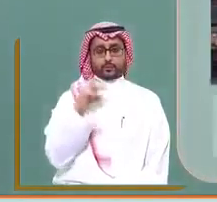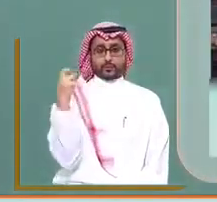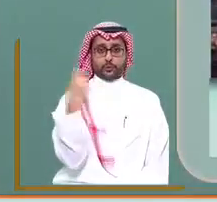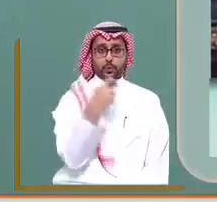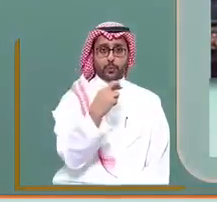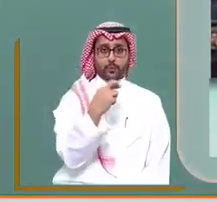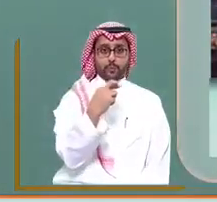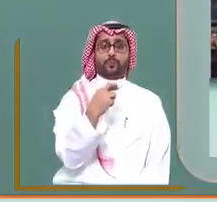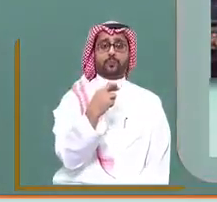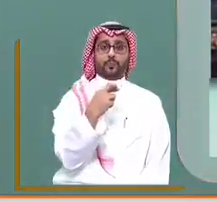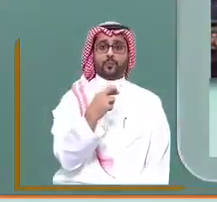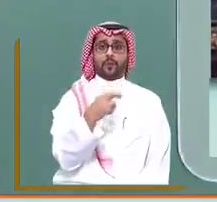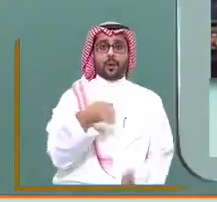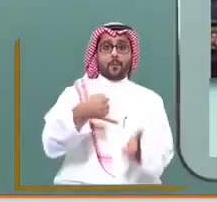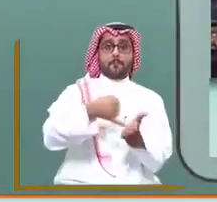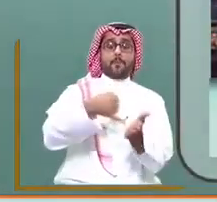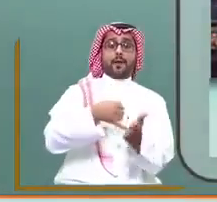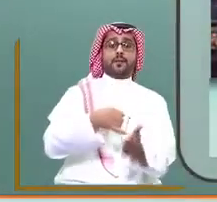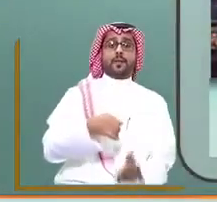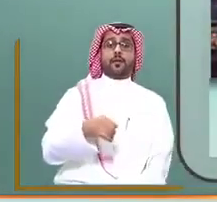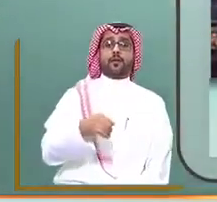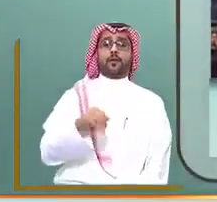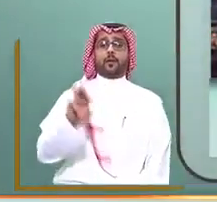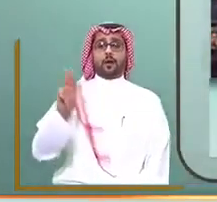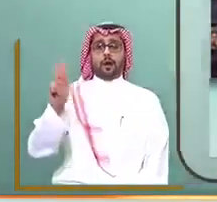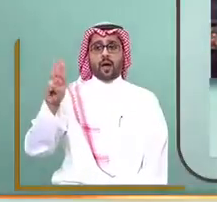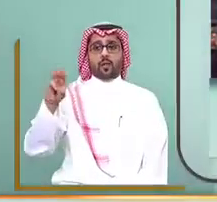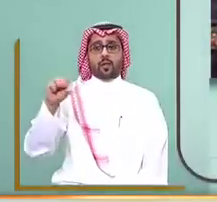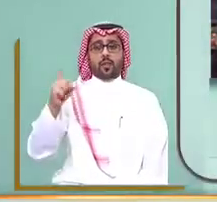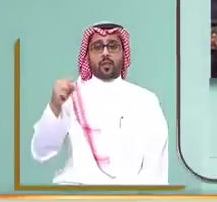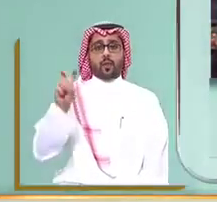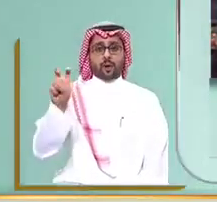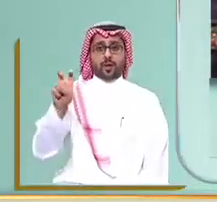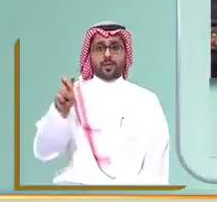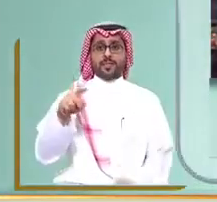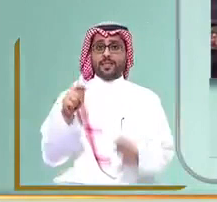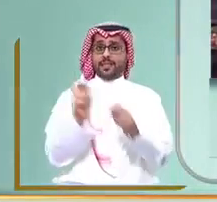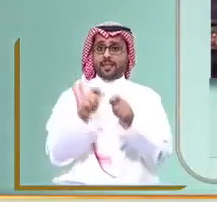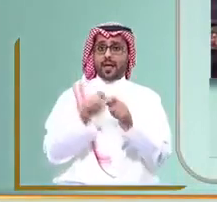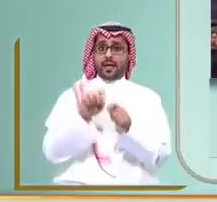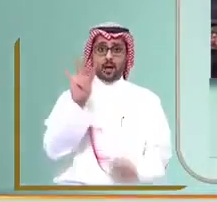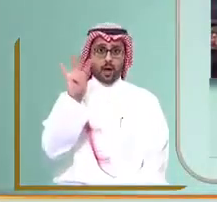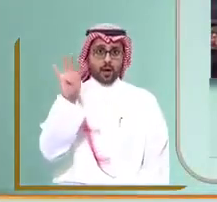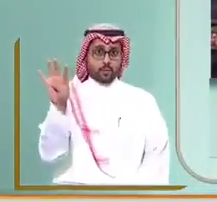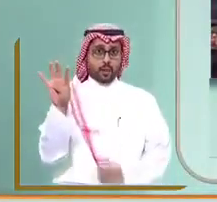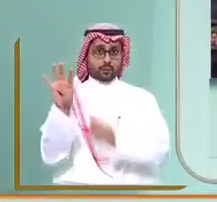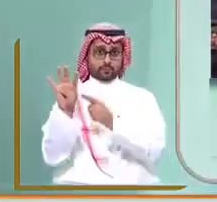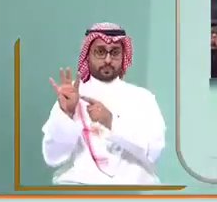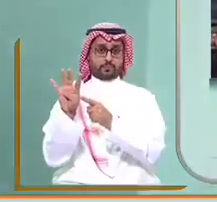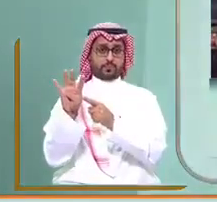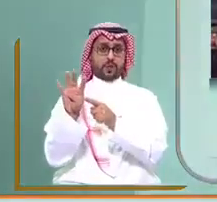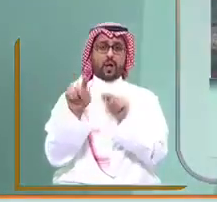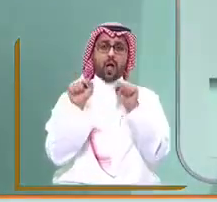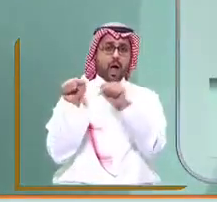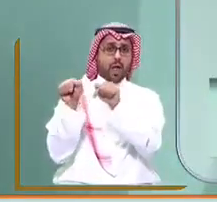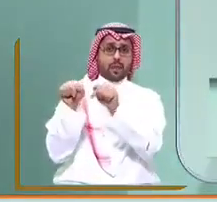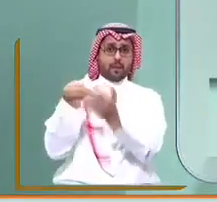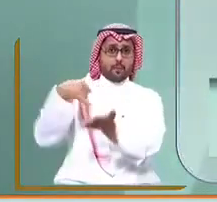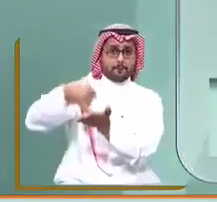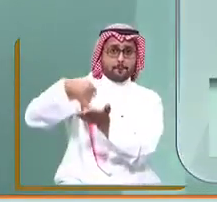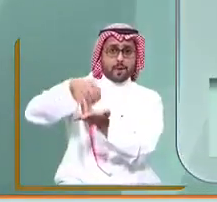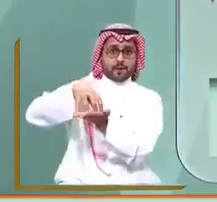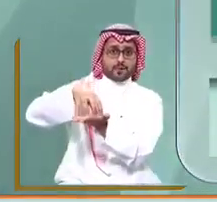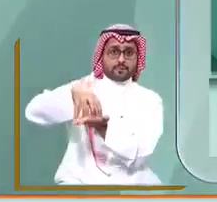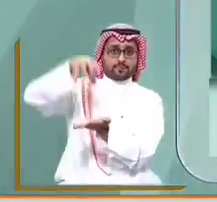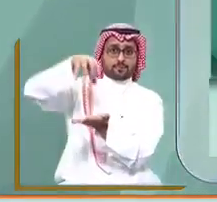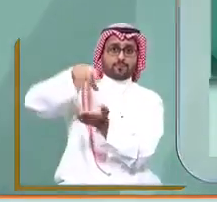بالنسبة لمركز الثورة الصناعية الرابعة في السعودية، واحدة المراكز التابعة للمنتدى الاقتصادي العالمي World Economic Forum، طبعا